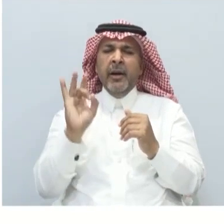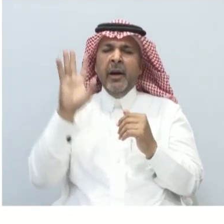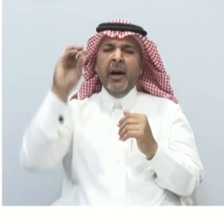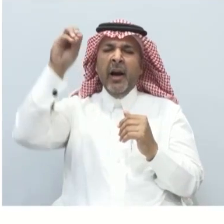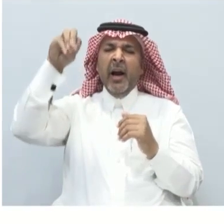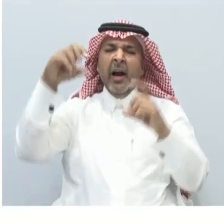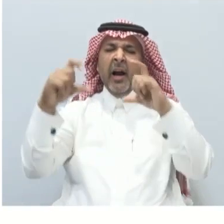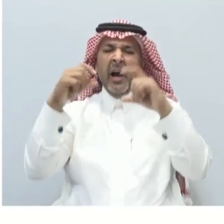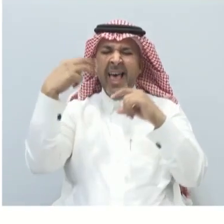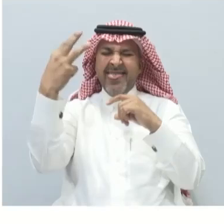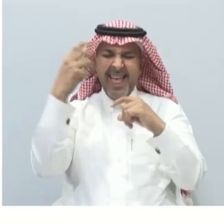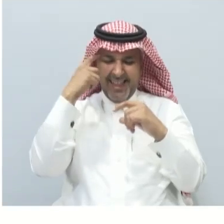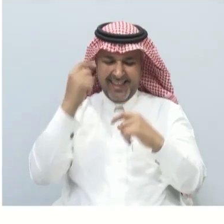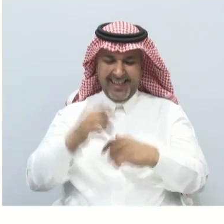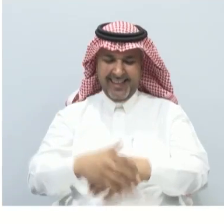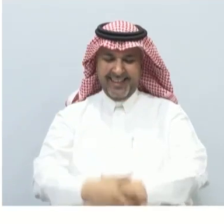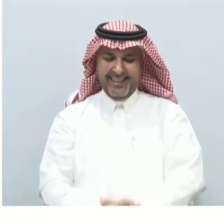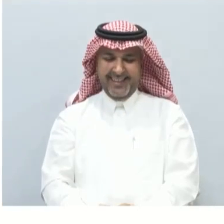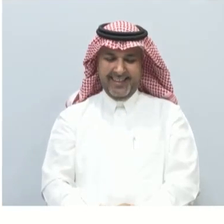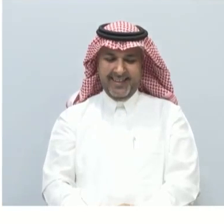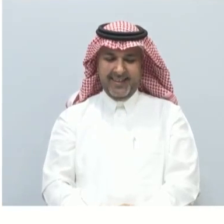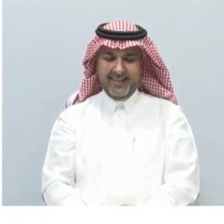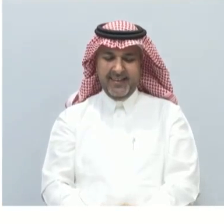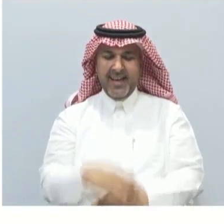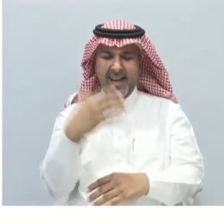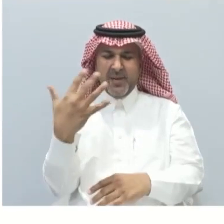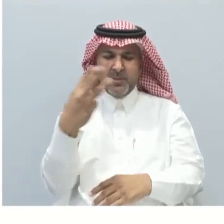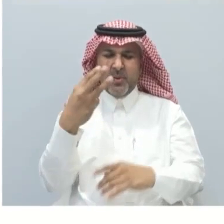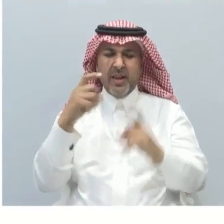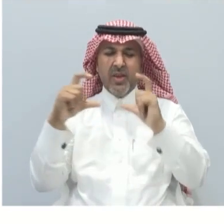ثلاثه فبالتالي بقول 35 في